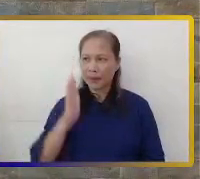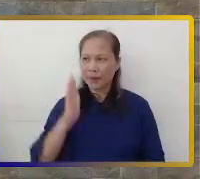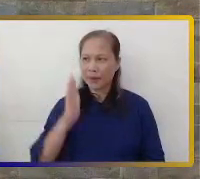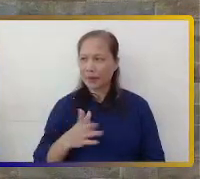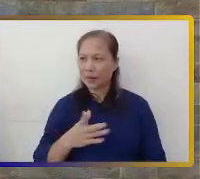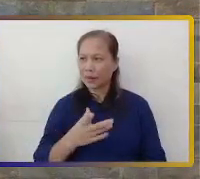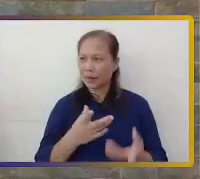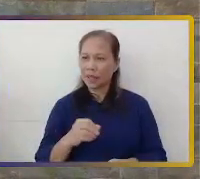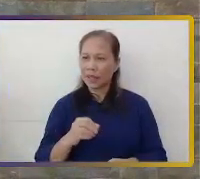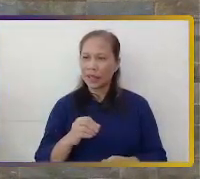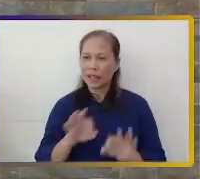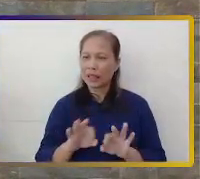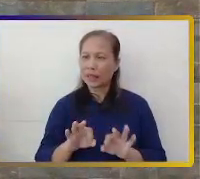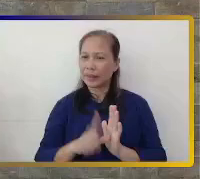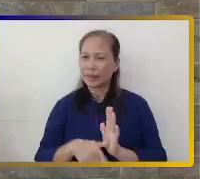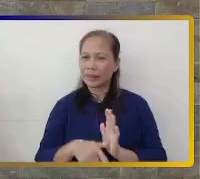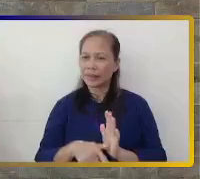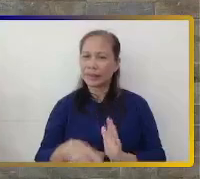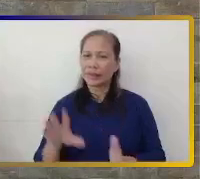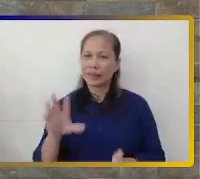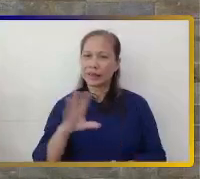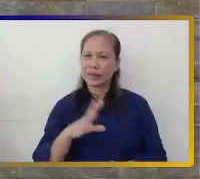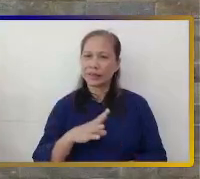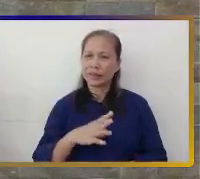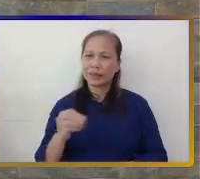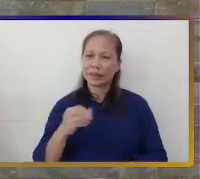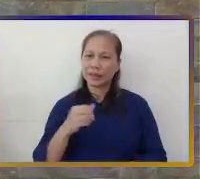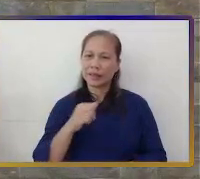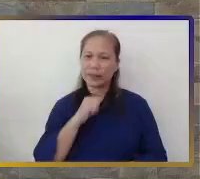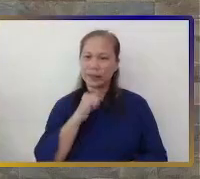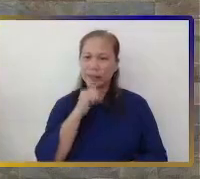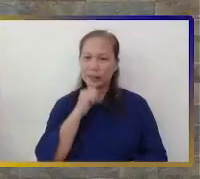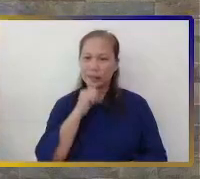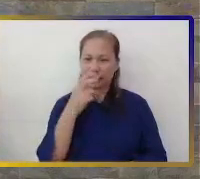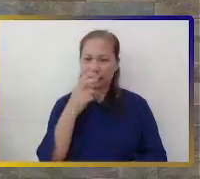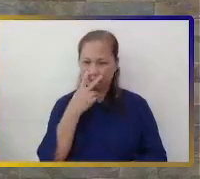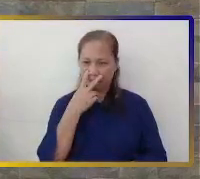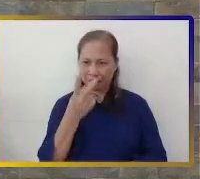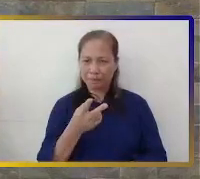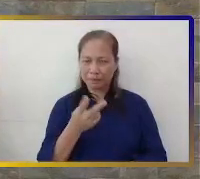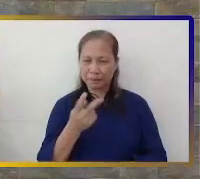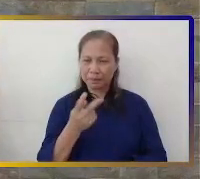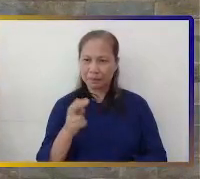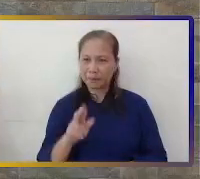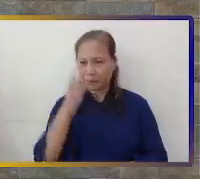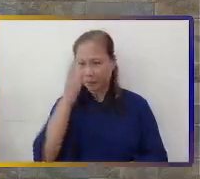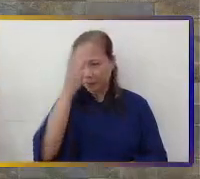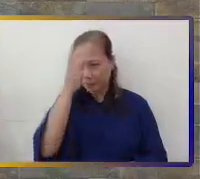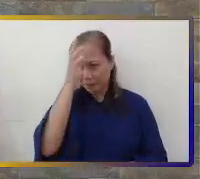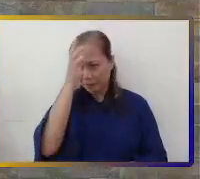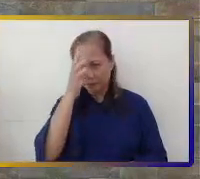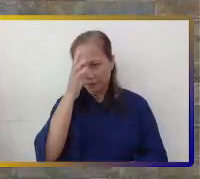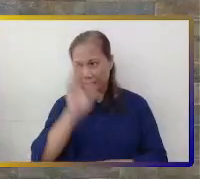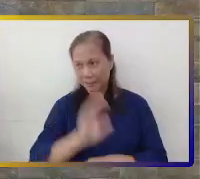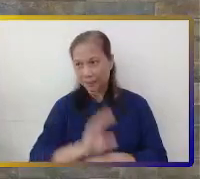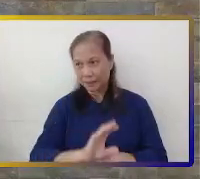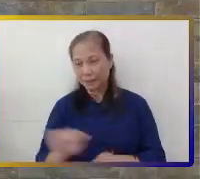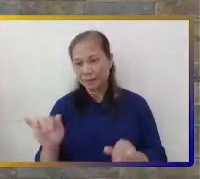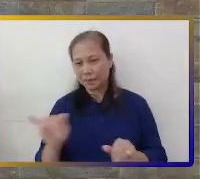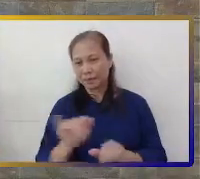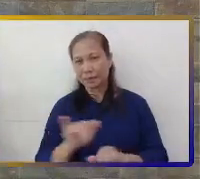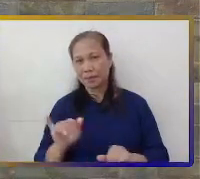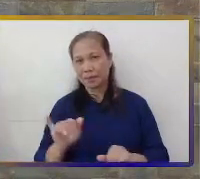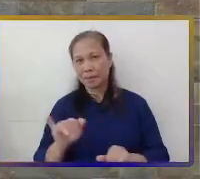natin sa mga Catholic churches All right so with regard the church breen the same the same ang ating